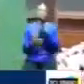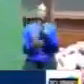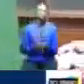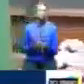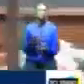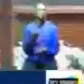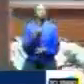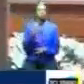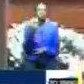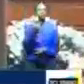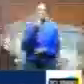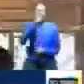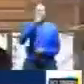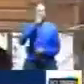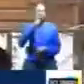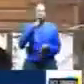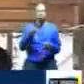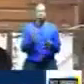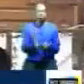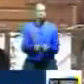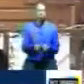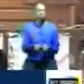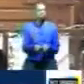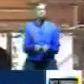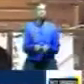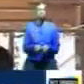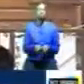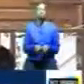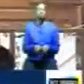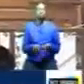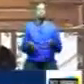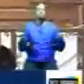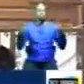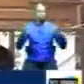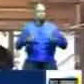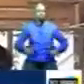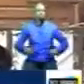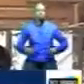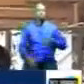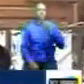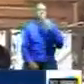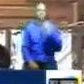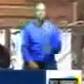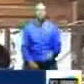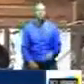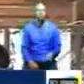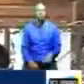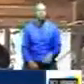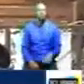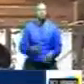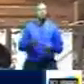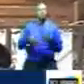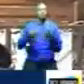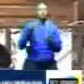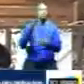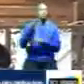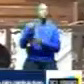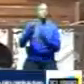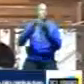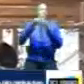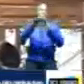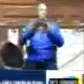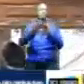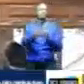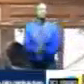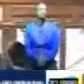seule sœur. Akuta kuwaka ta dada moya. Qui s'habille mal. Ule kuna vuala mubaya. Et qui ira au ciel. Na kusema tenda